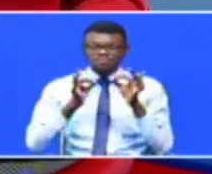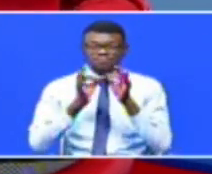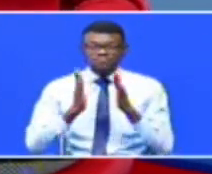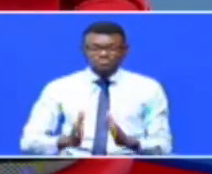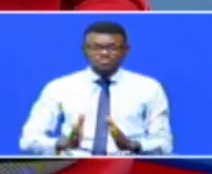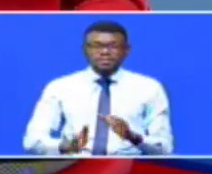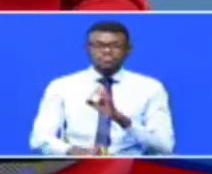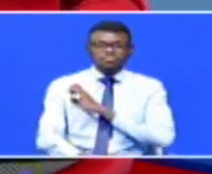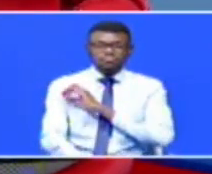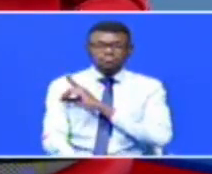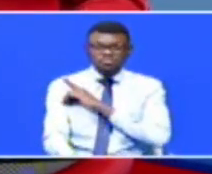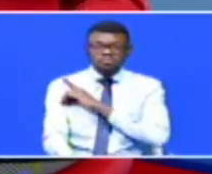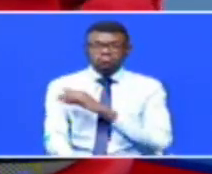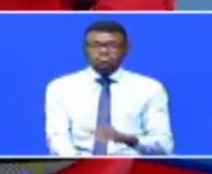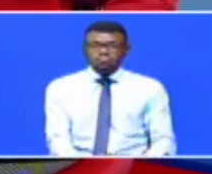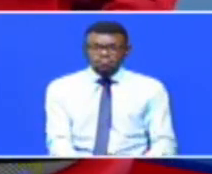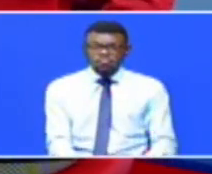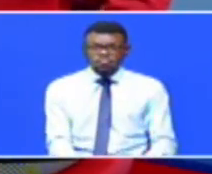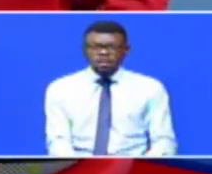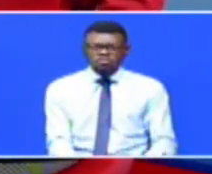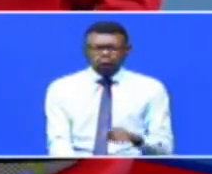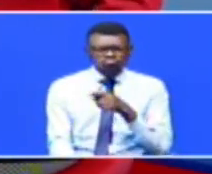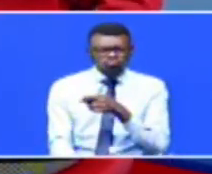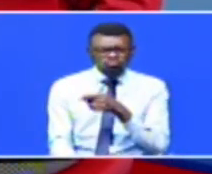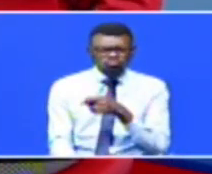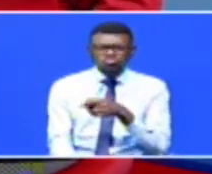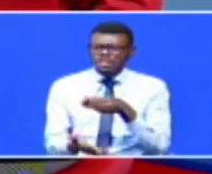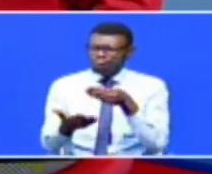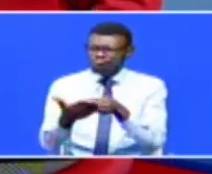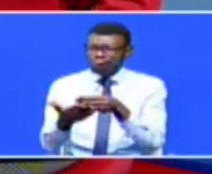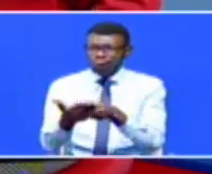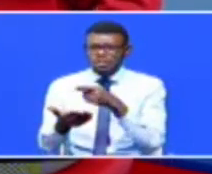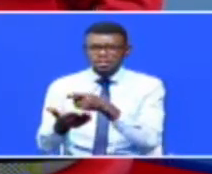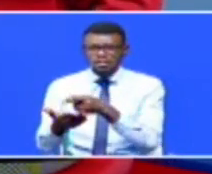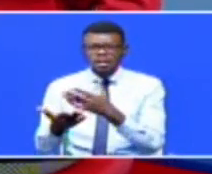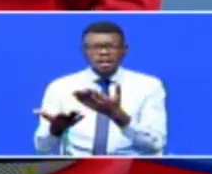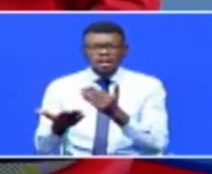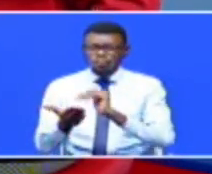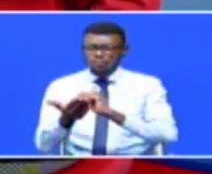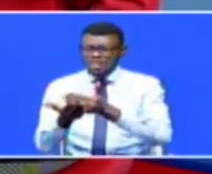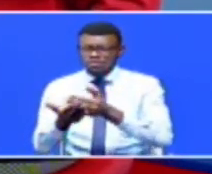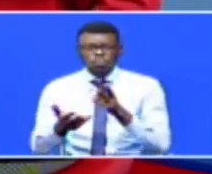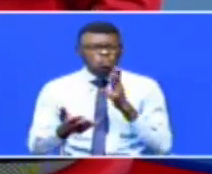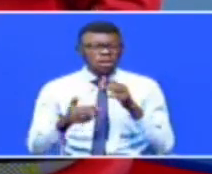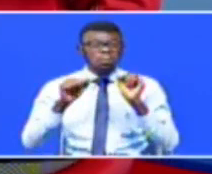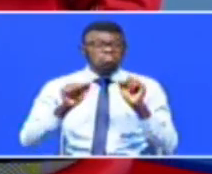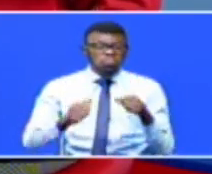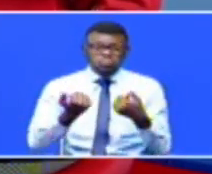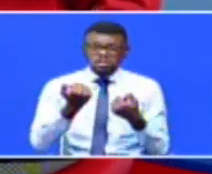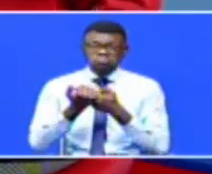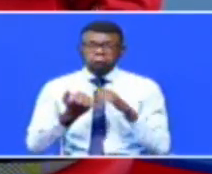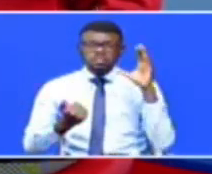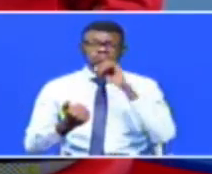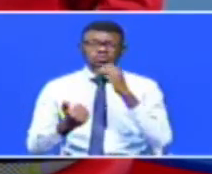ni Damian Evans. Huenda hazina ya kitaifa inayosimamia masuala ya maji ikakosa ufadhili iwapo wahisani